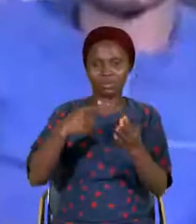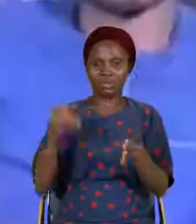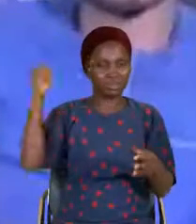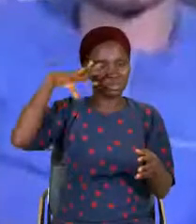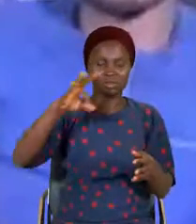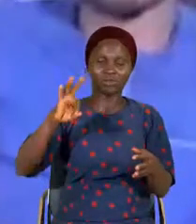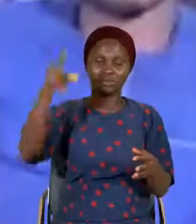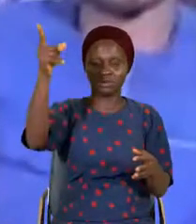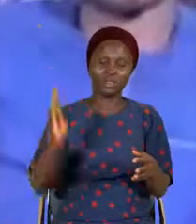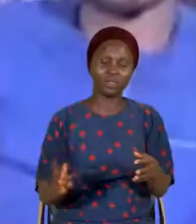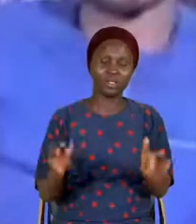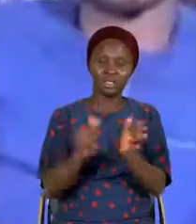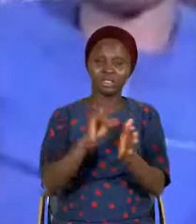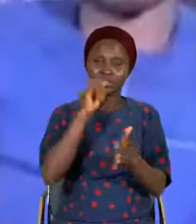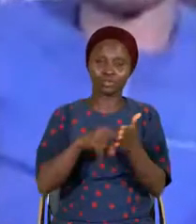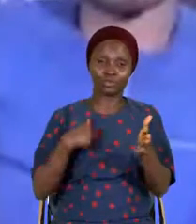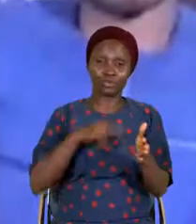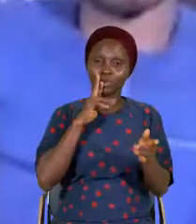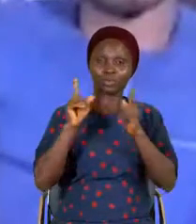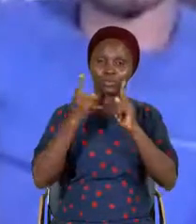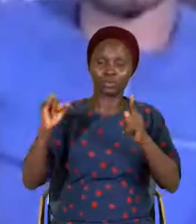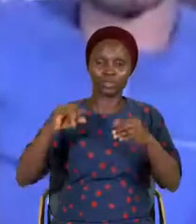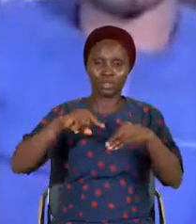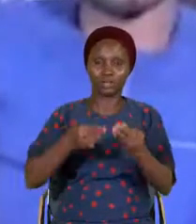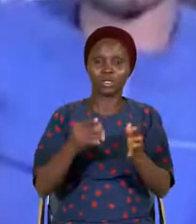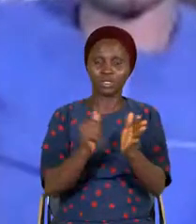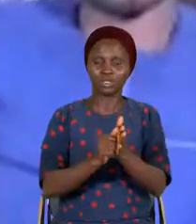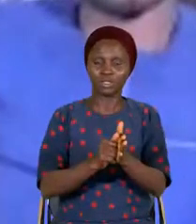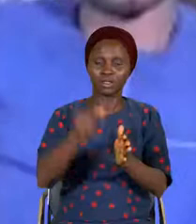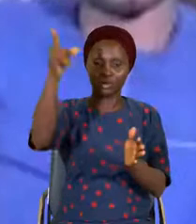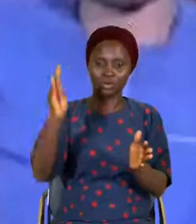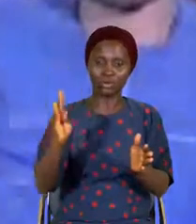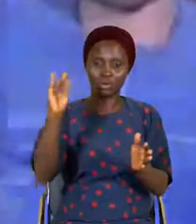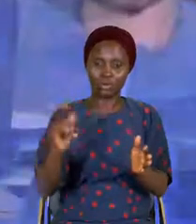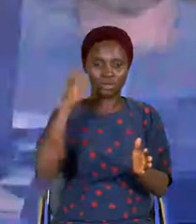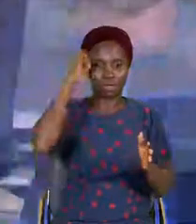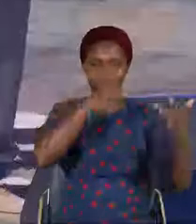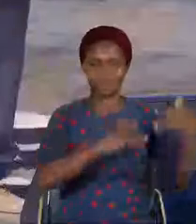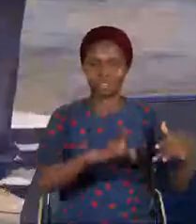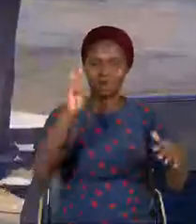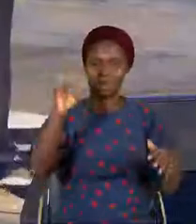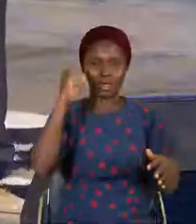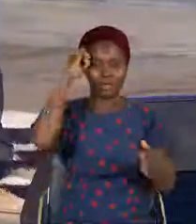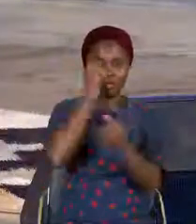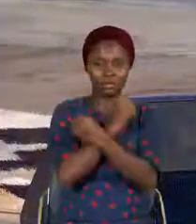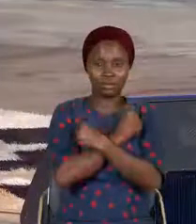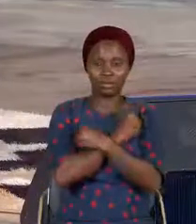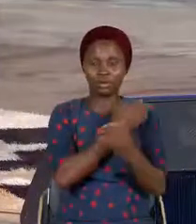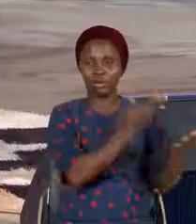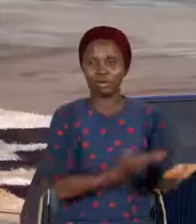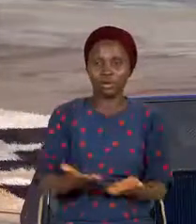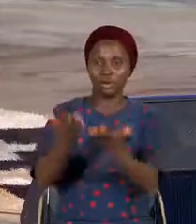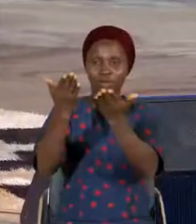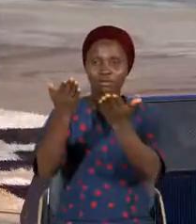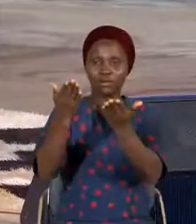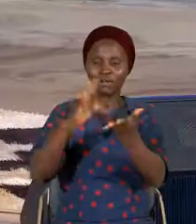Vous ne devez pas présenter des excuses pour dire je ne savais pas, je ne connaissais pas la grâce de Dieu, mais Dieu, la Bible dit, Dieu par sa grâce, il a